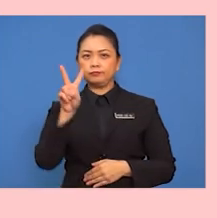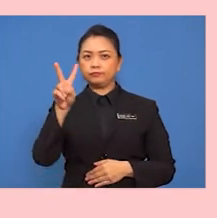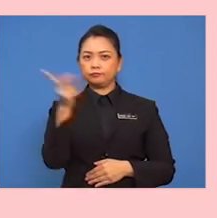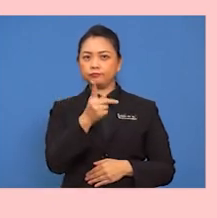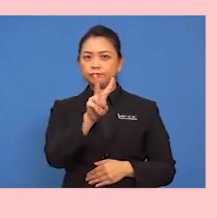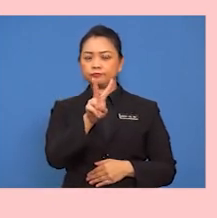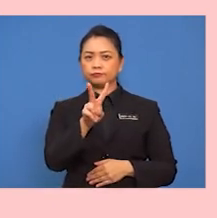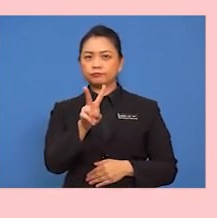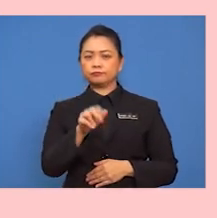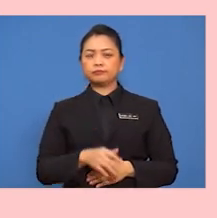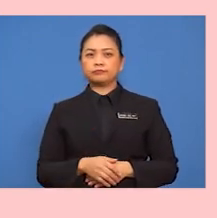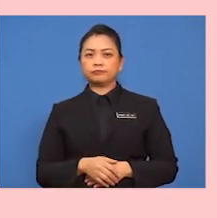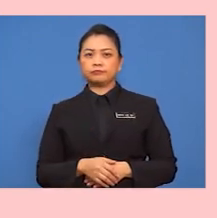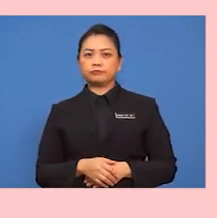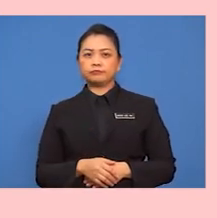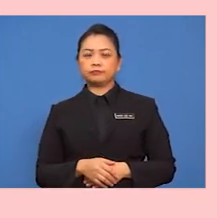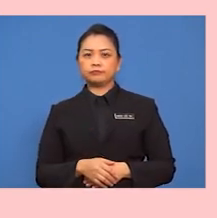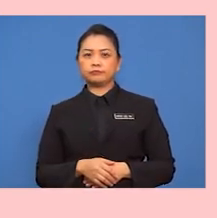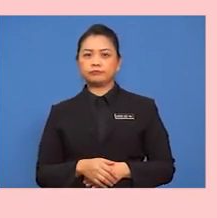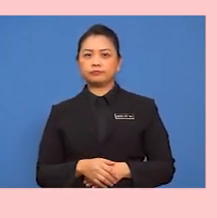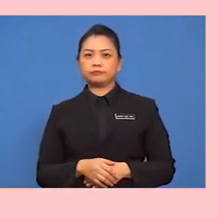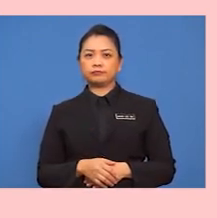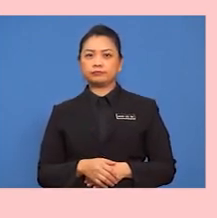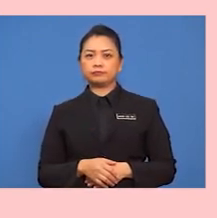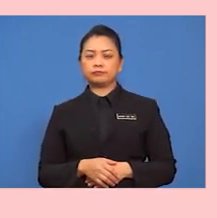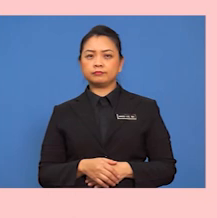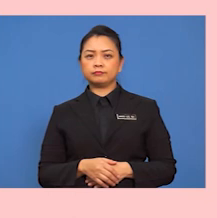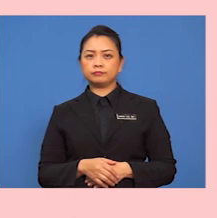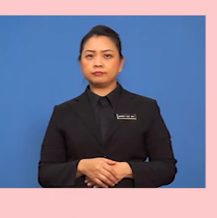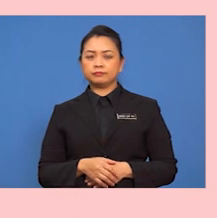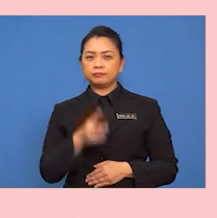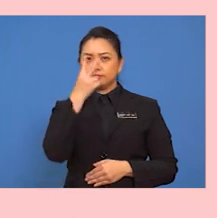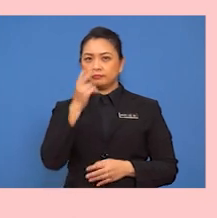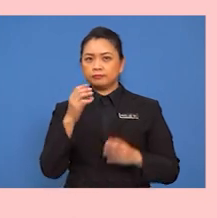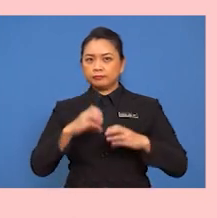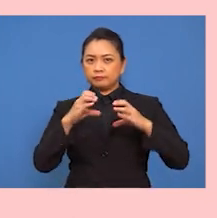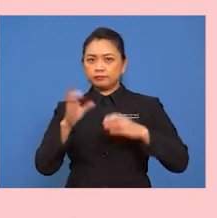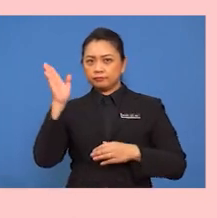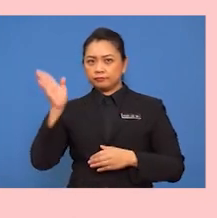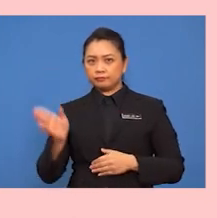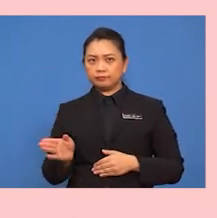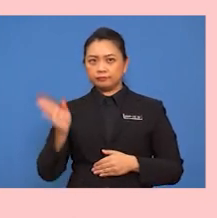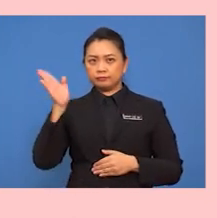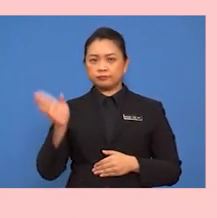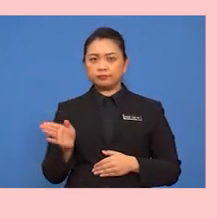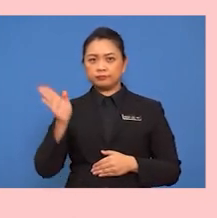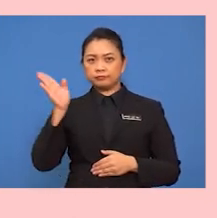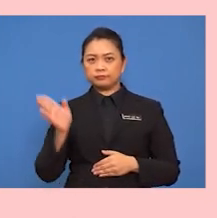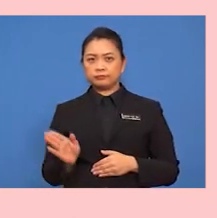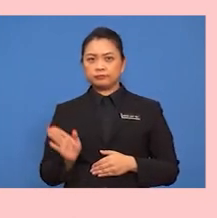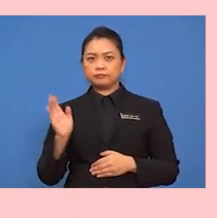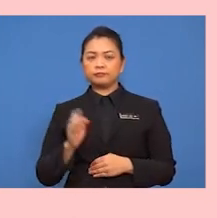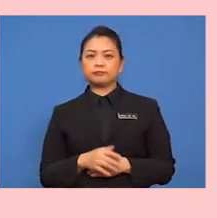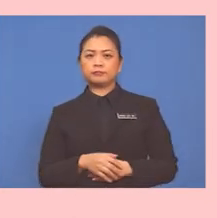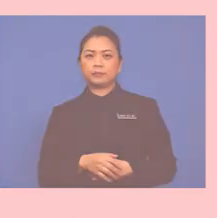matriks laju tiga satu Baris pertama, 3 darab tiga